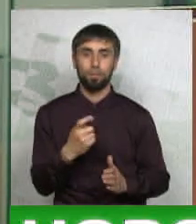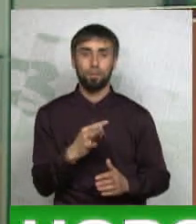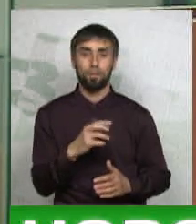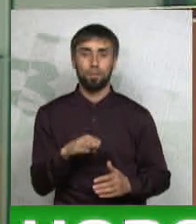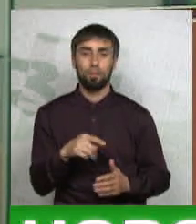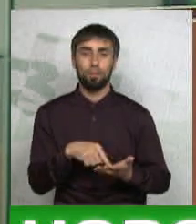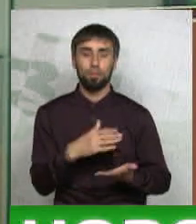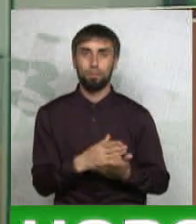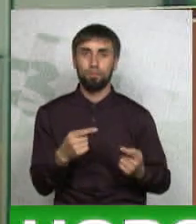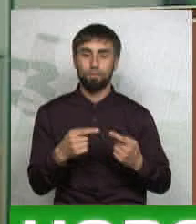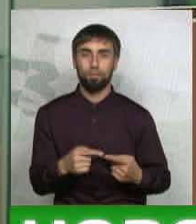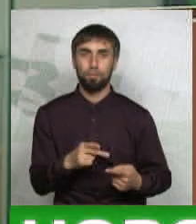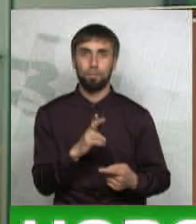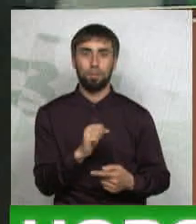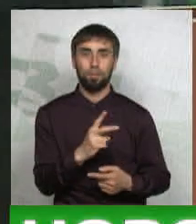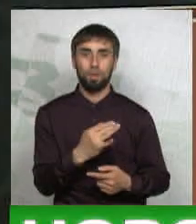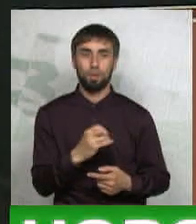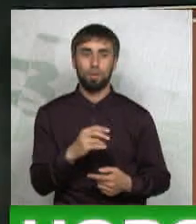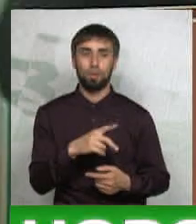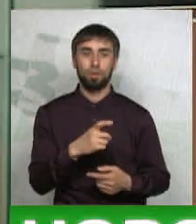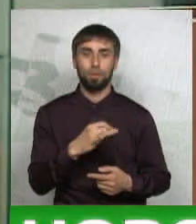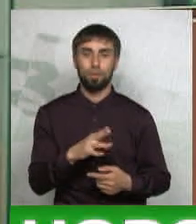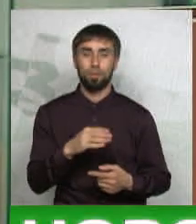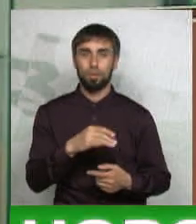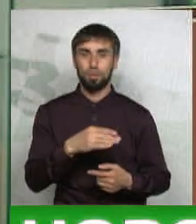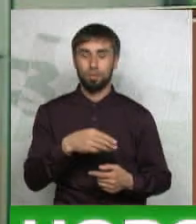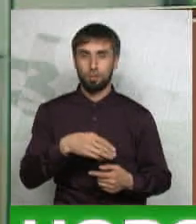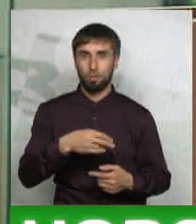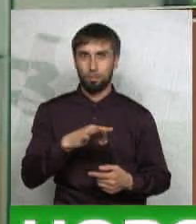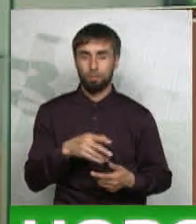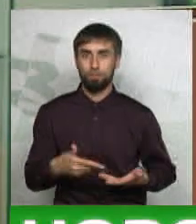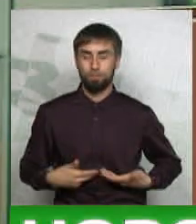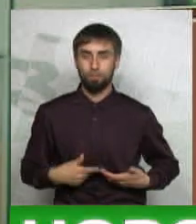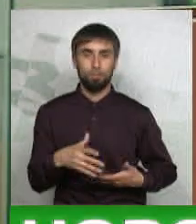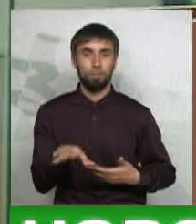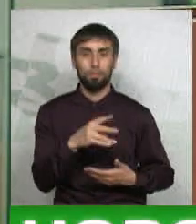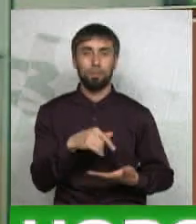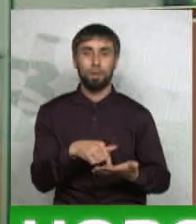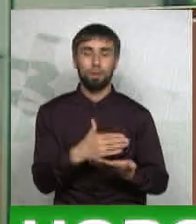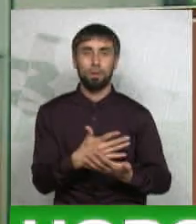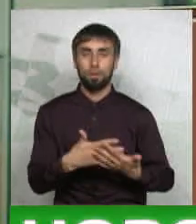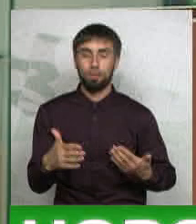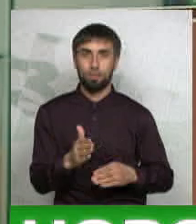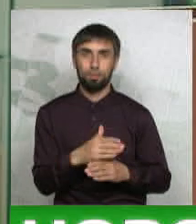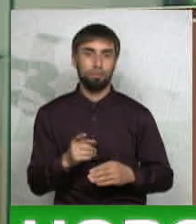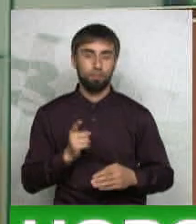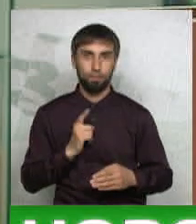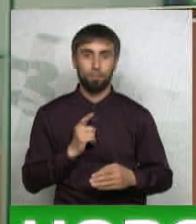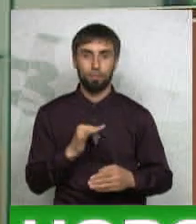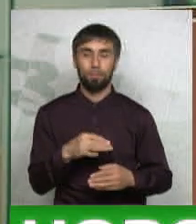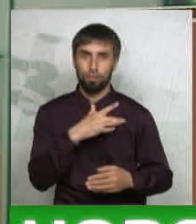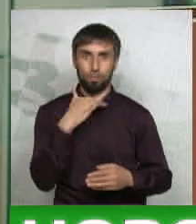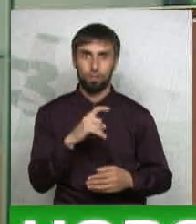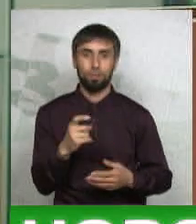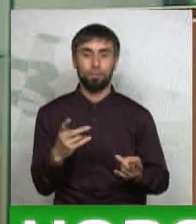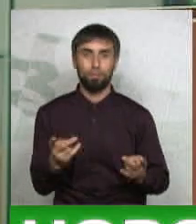объектов являются конкретно башенными замкового типа поселениями. Все они находятся на различной стадии сохранности, и многие из